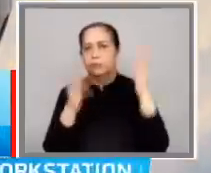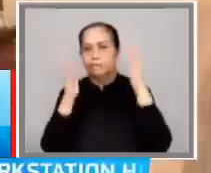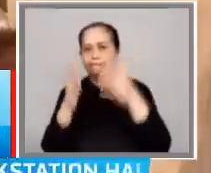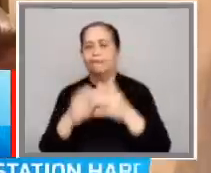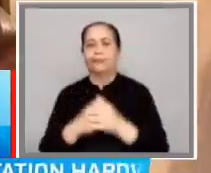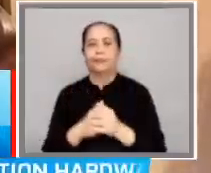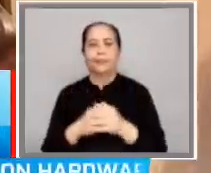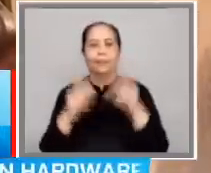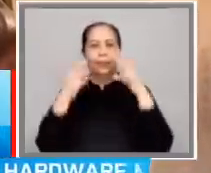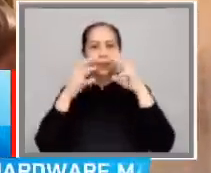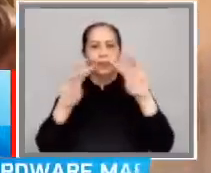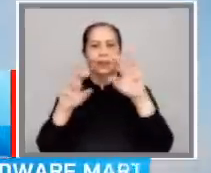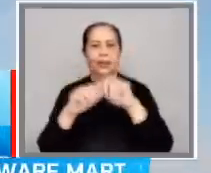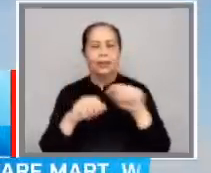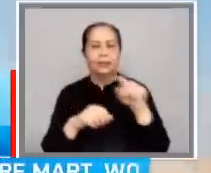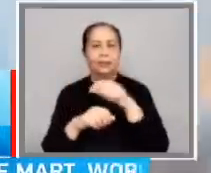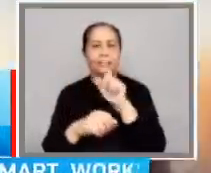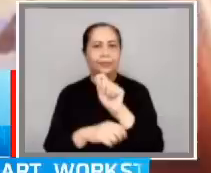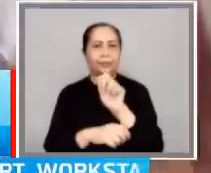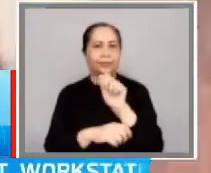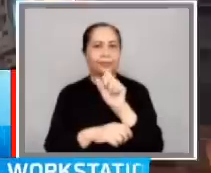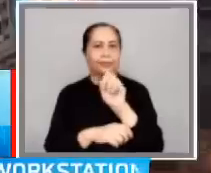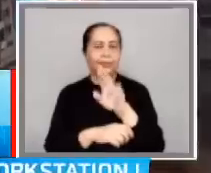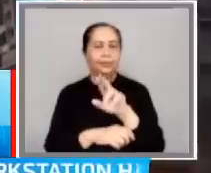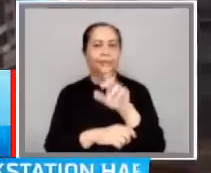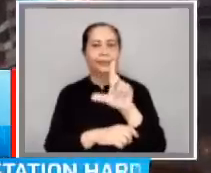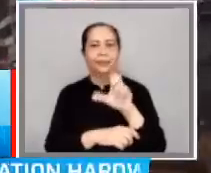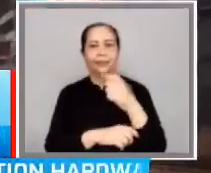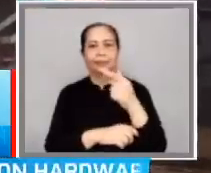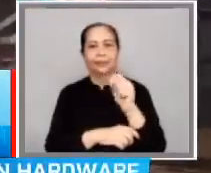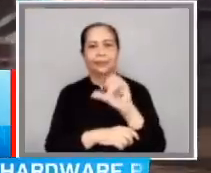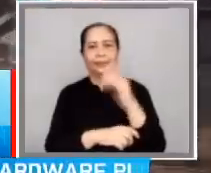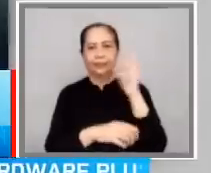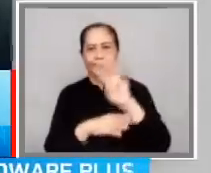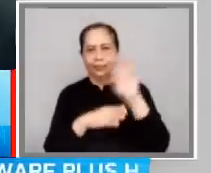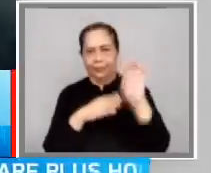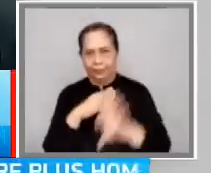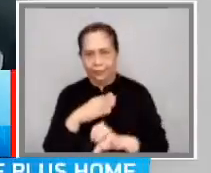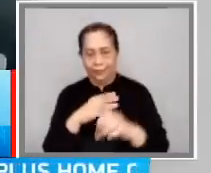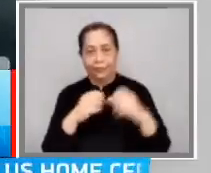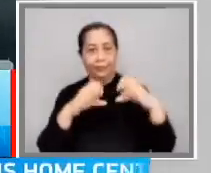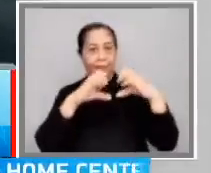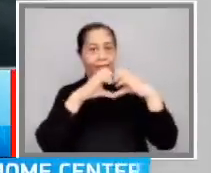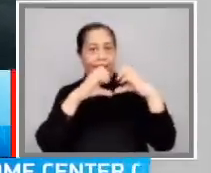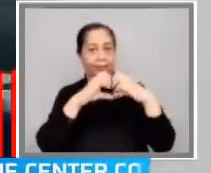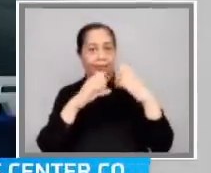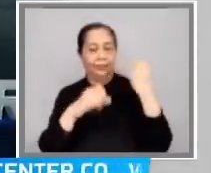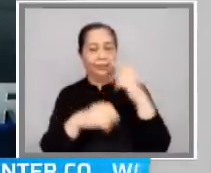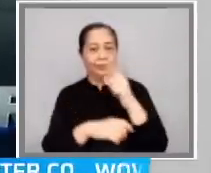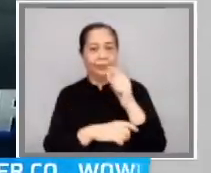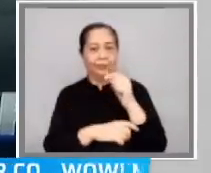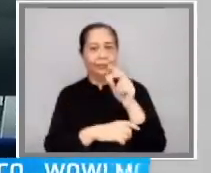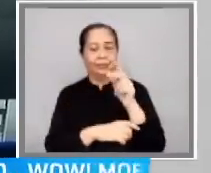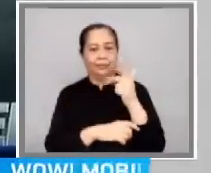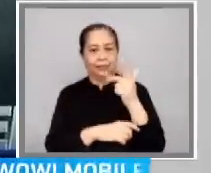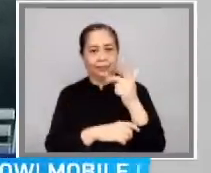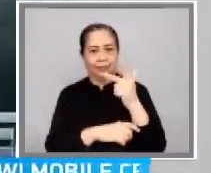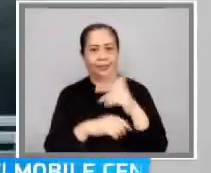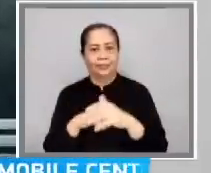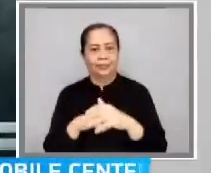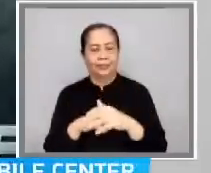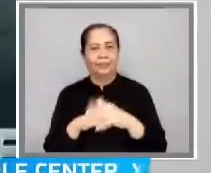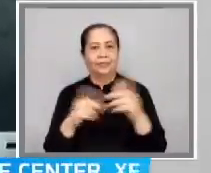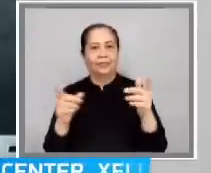ang pinakabagong teaser ng Voltes 5 Legacy nitong weekend at sa Kapuso Countdown to 2023, Gayo